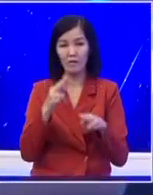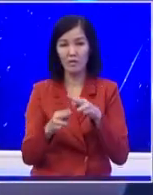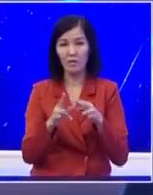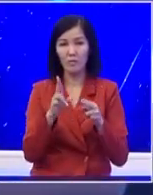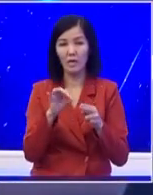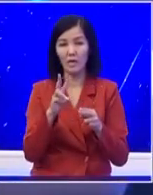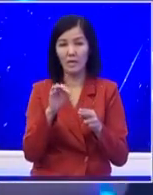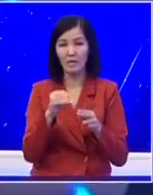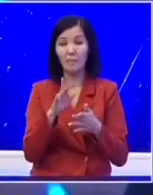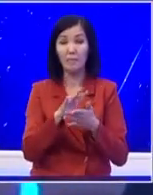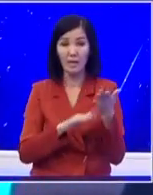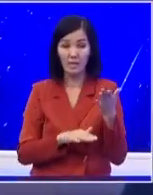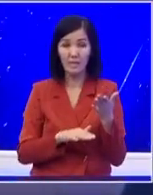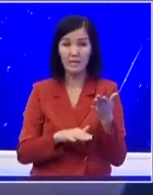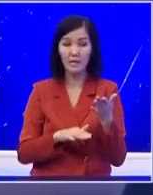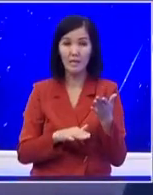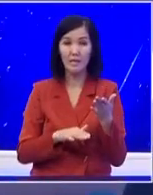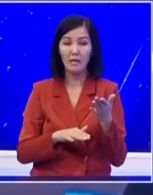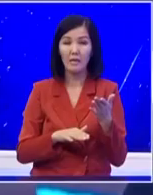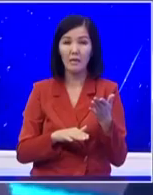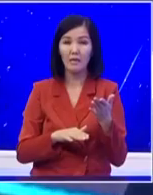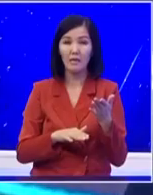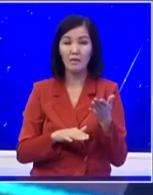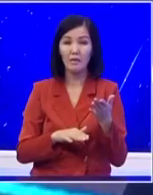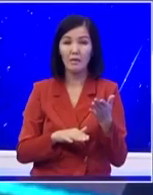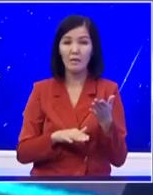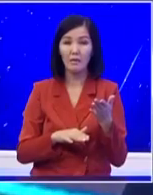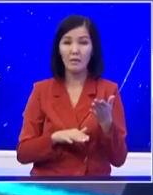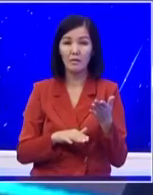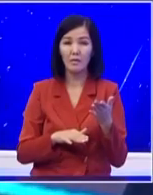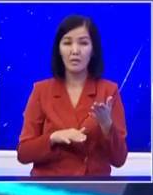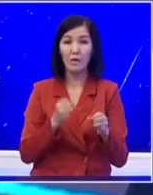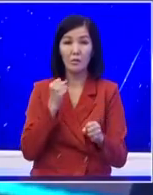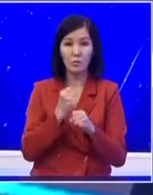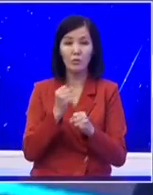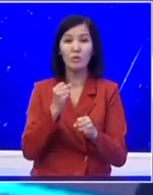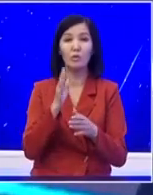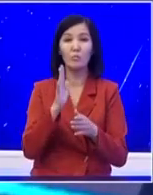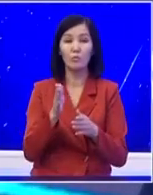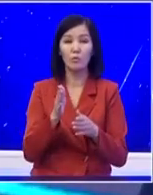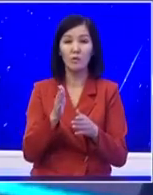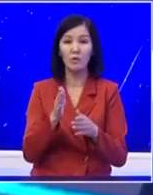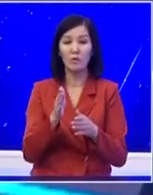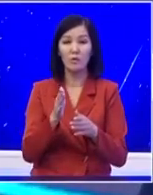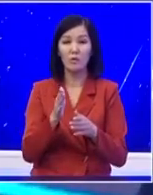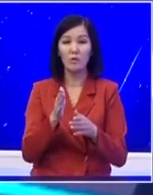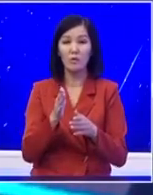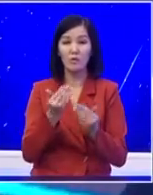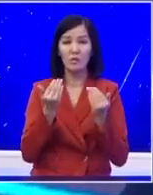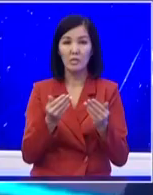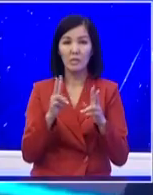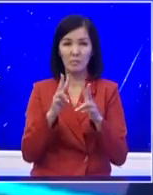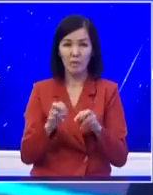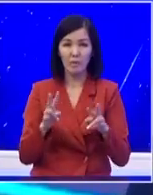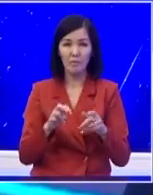понятно, продлится он, либо меры будут уже ужесточены. То есть вот эти моменты мы сейчас